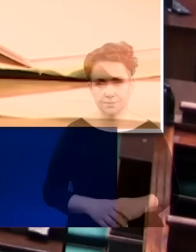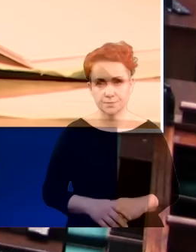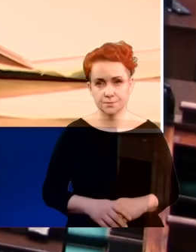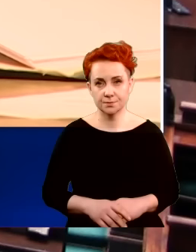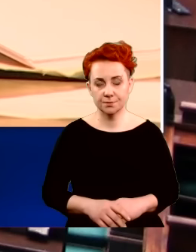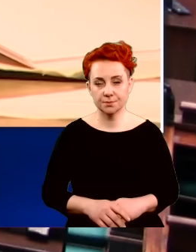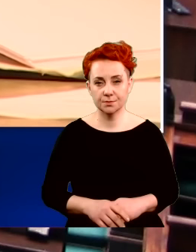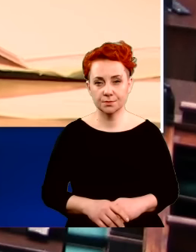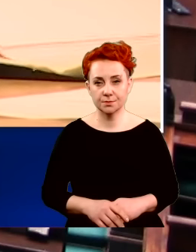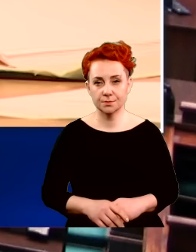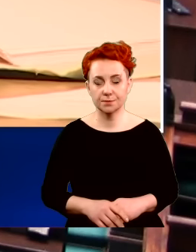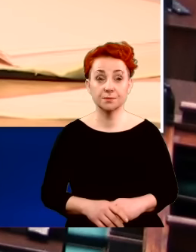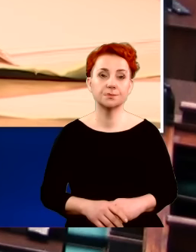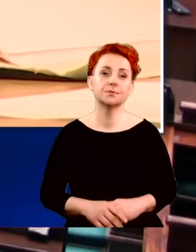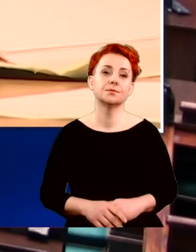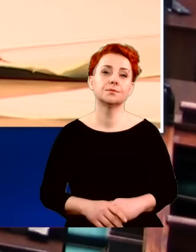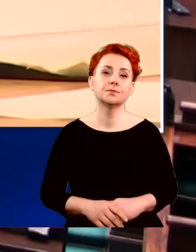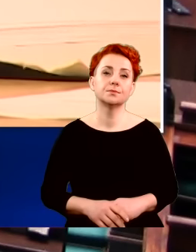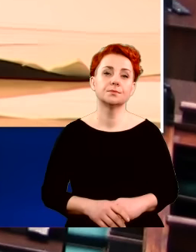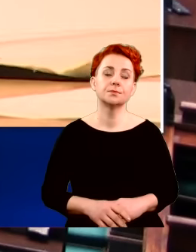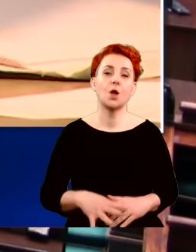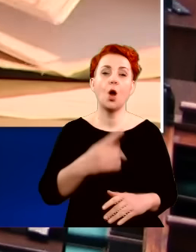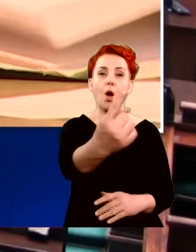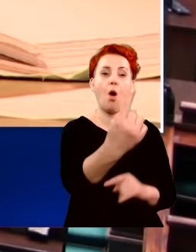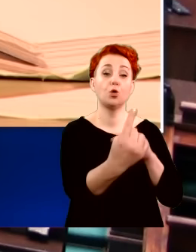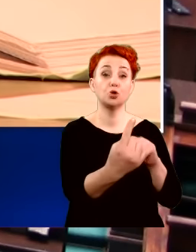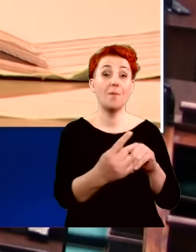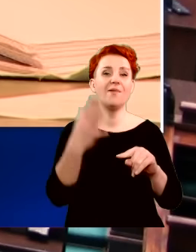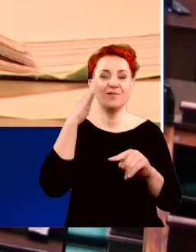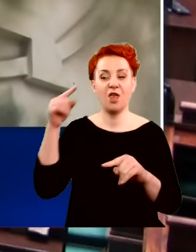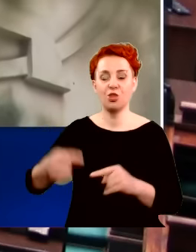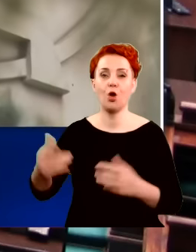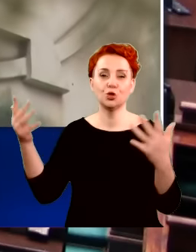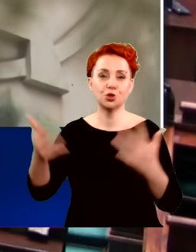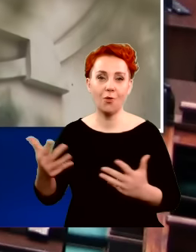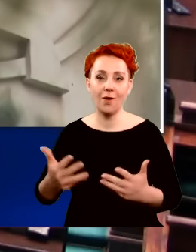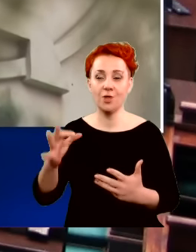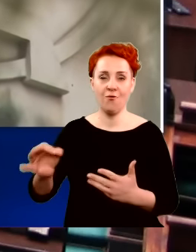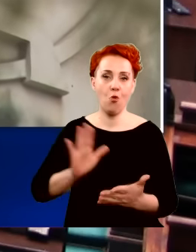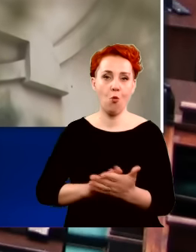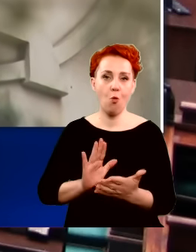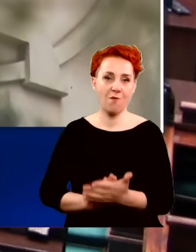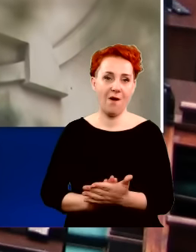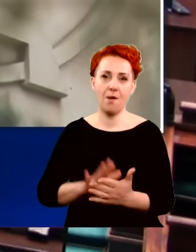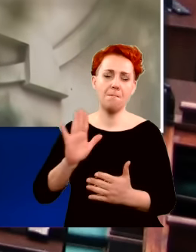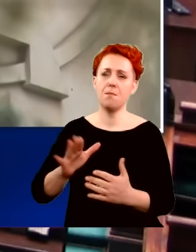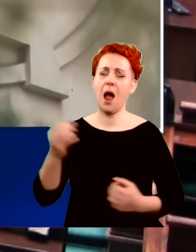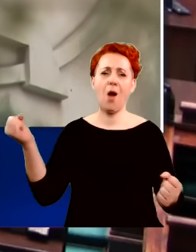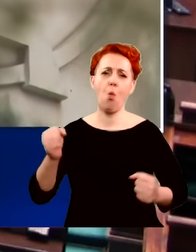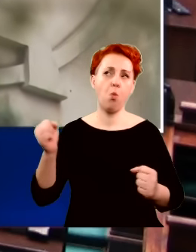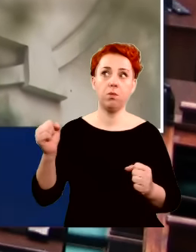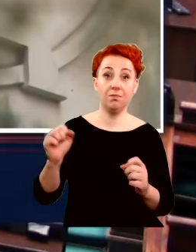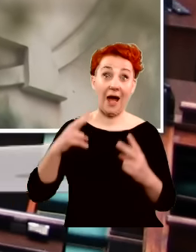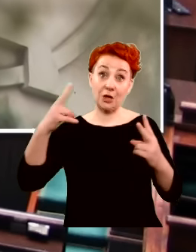świadomość że akurat w tym stowarzyszeniu uchwała władz tego stowarzyszenia ma jakąś nadzwyczajną moc i